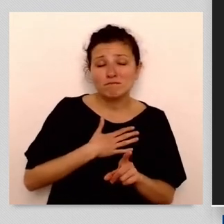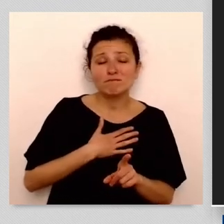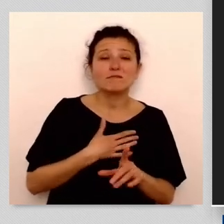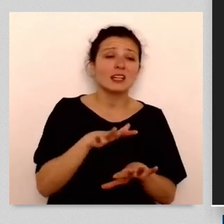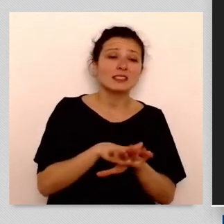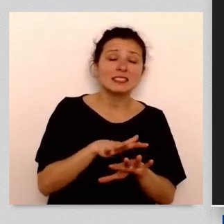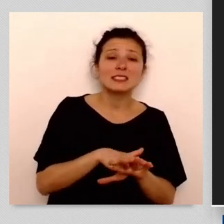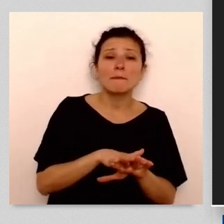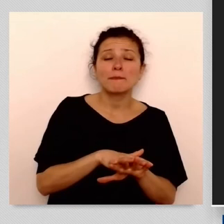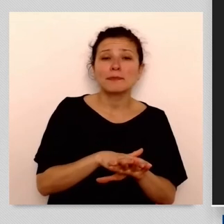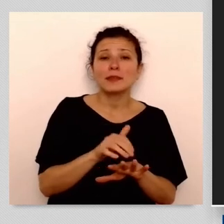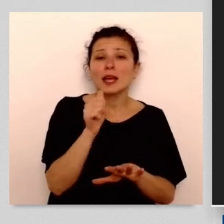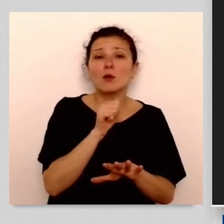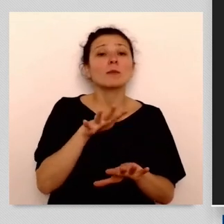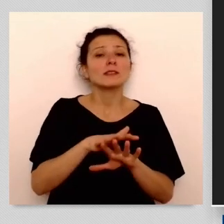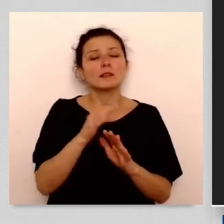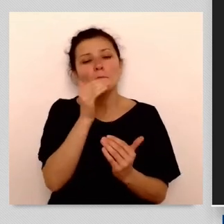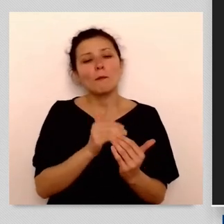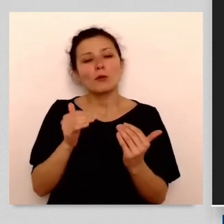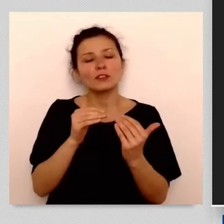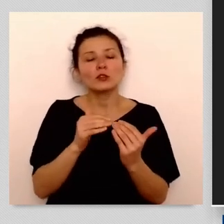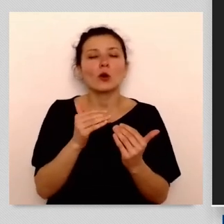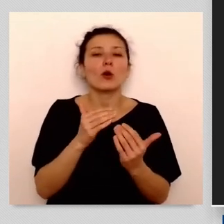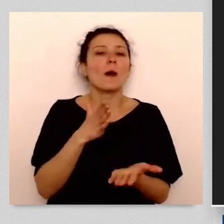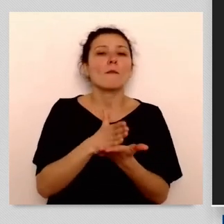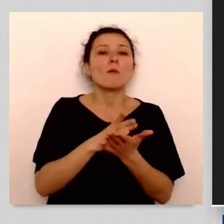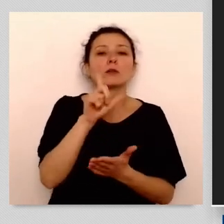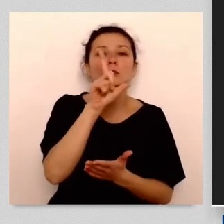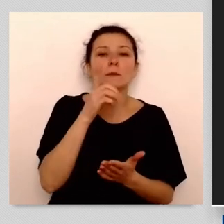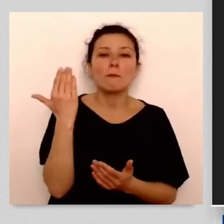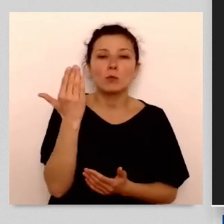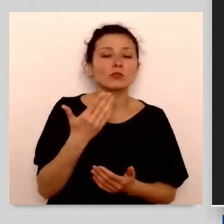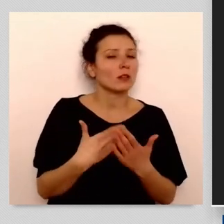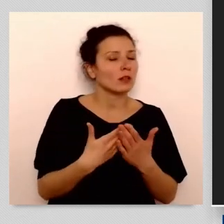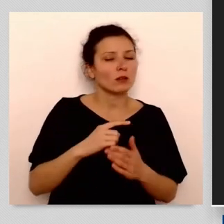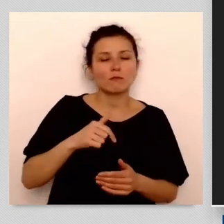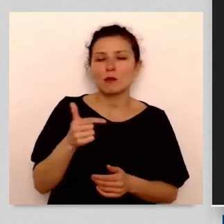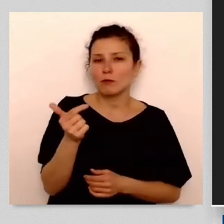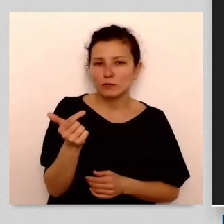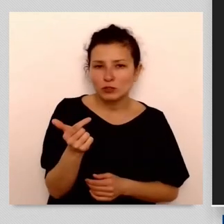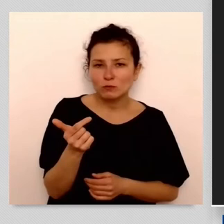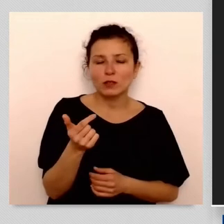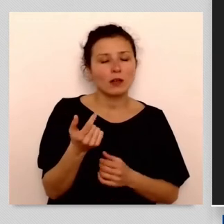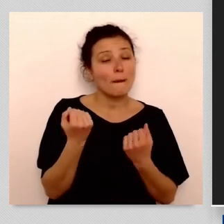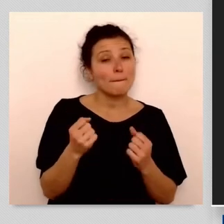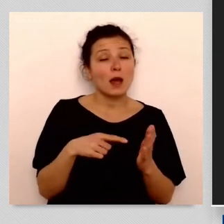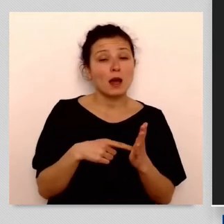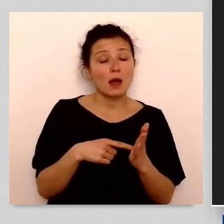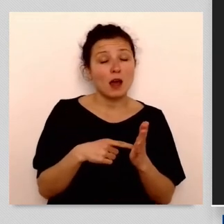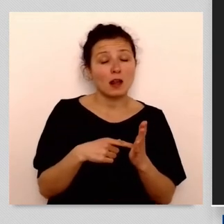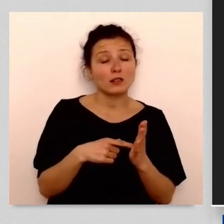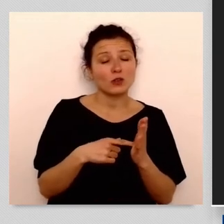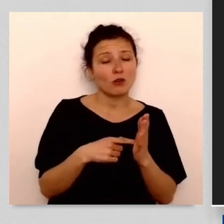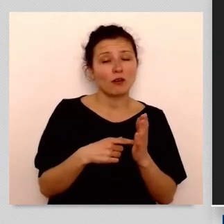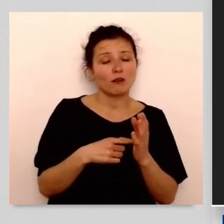europejski system podejścia do pomocy publicznej. Dlatego też powinniśmy tutaj bardzo przedyskutować tę kwestię